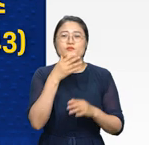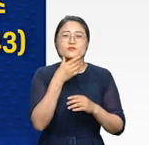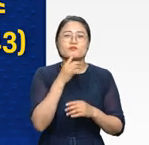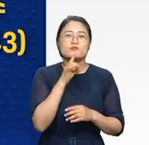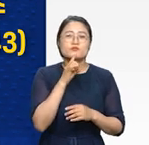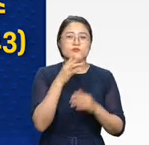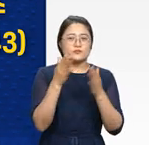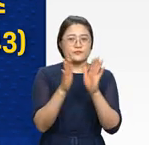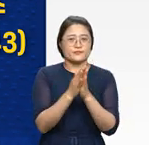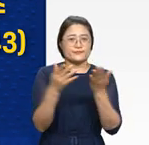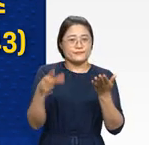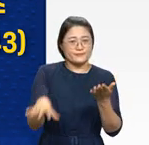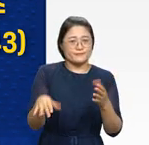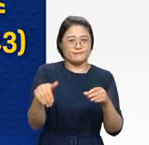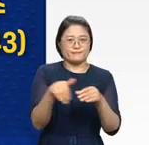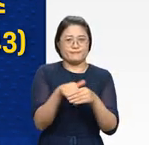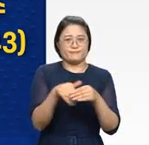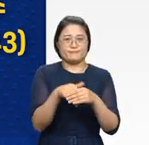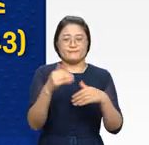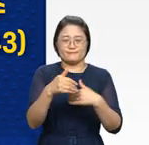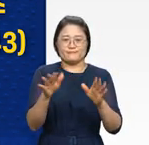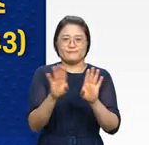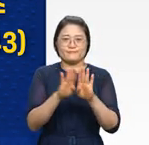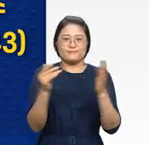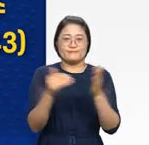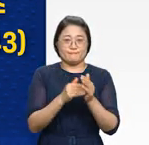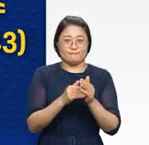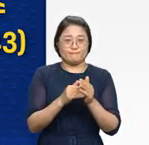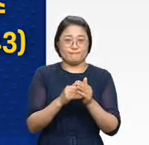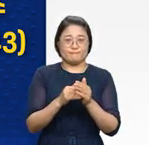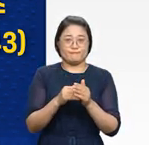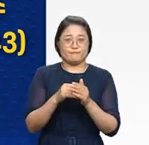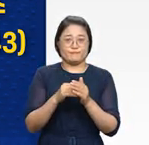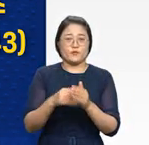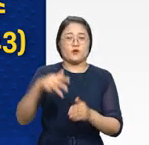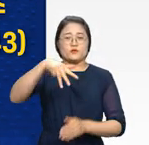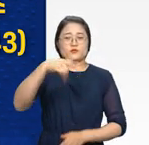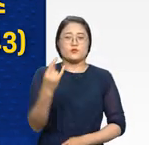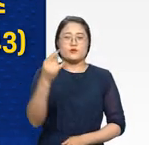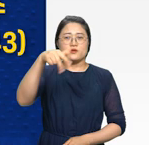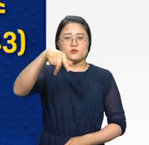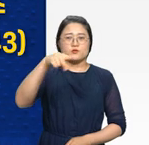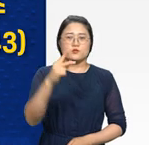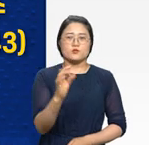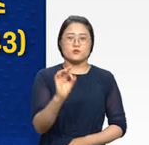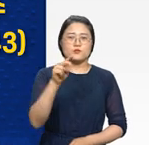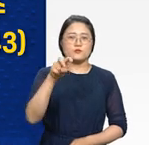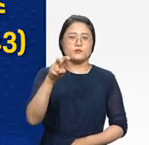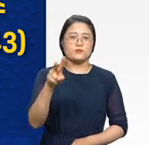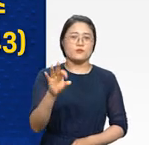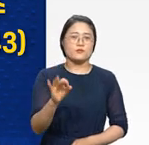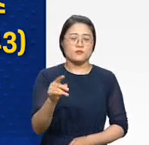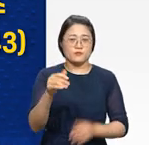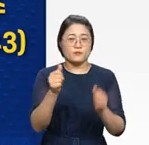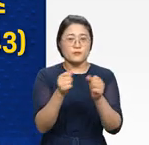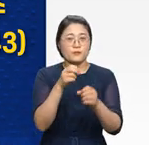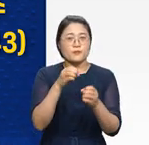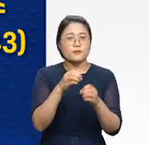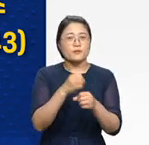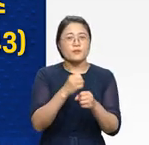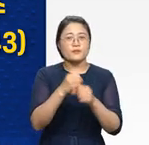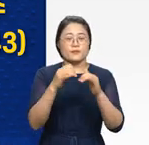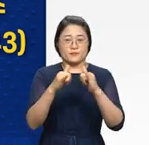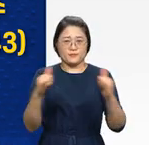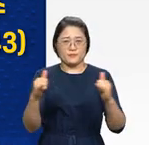중앙도서관 문화교실에서 개최됩니다. 강사는 13억 인과의 대화를 쓴 최종명 작가이며 접수는